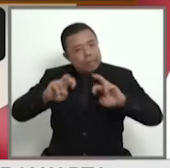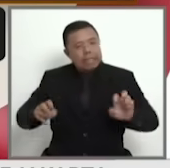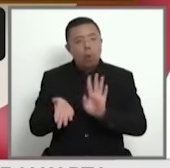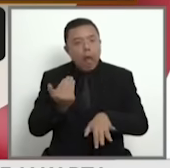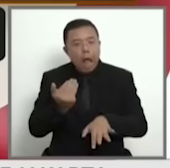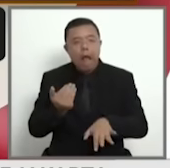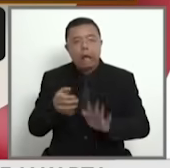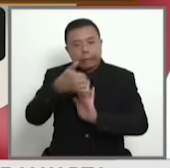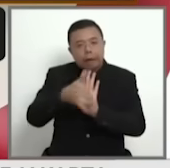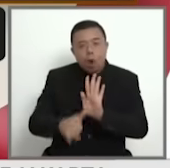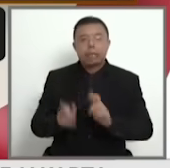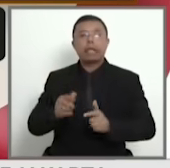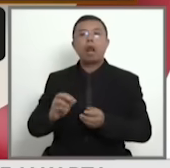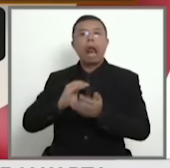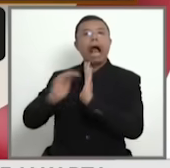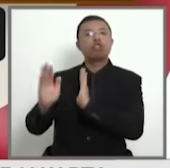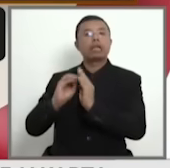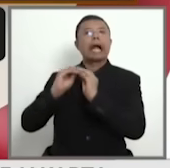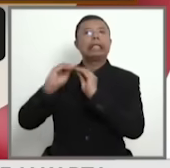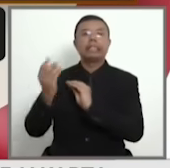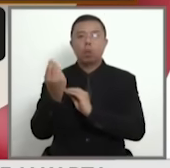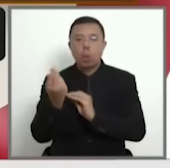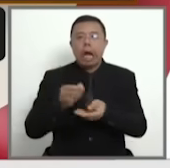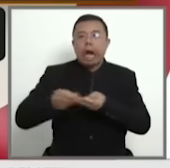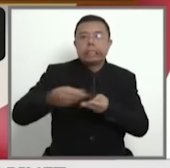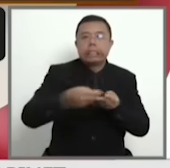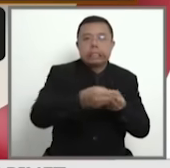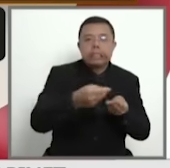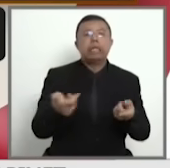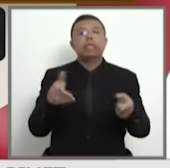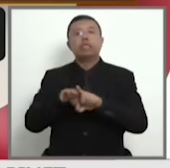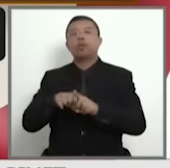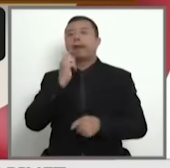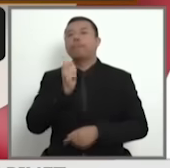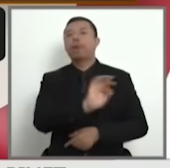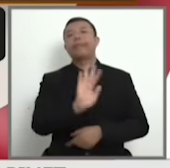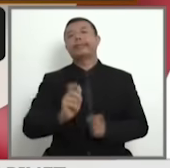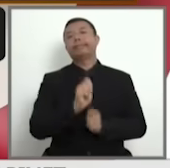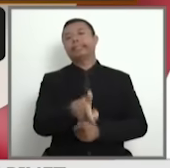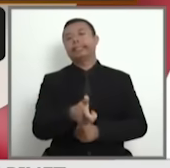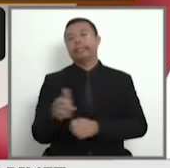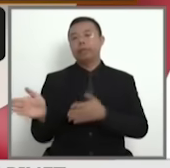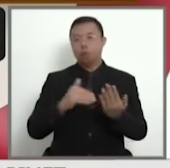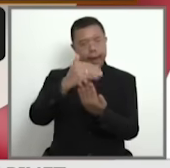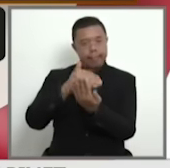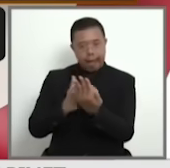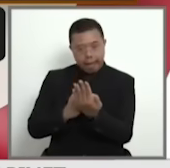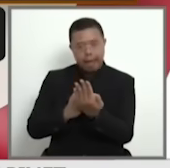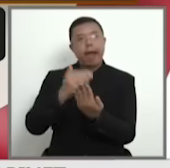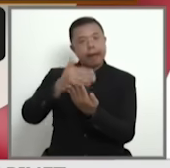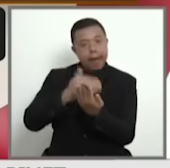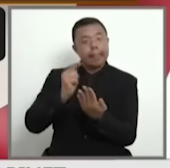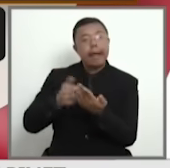langsung dalam bentuk cash ini salah satu yang perlu kita pertimbangkan mereka Langsung gunakan sesuai dengan kebutuhannya lalu yang soal data data